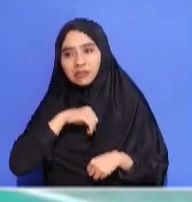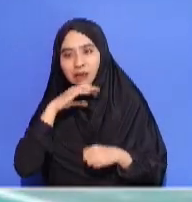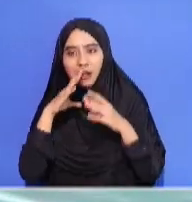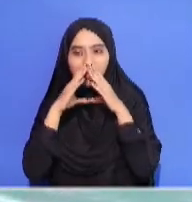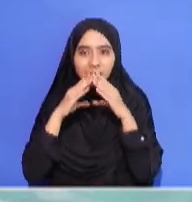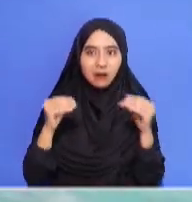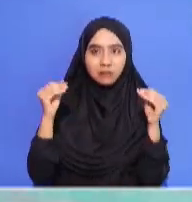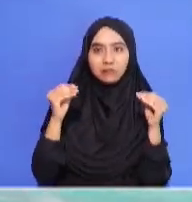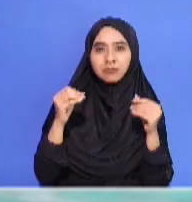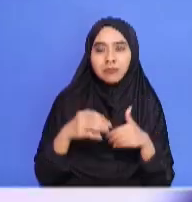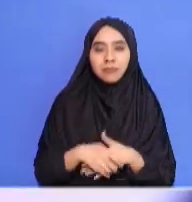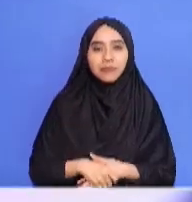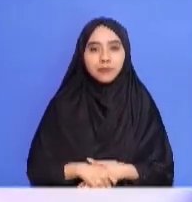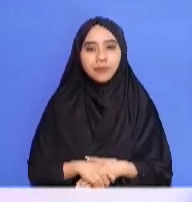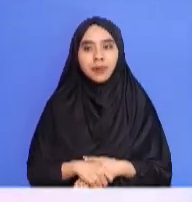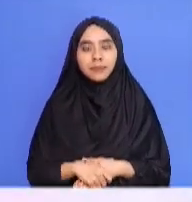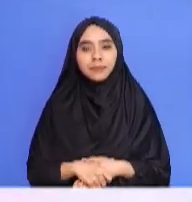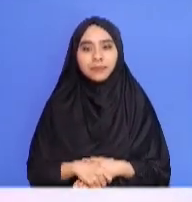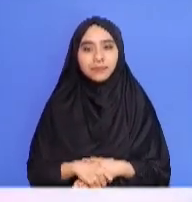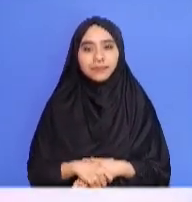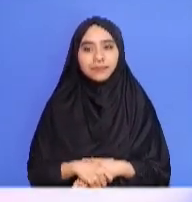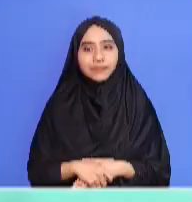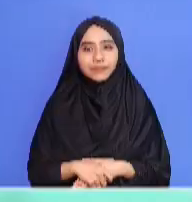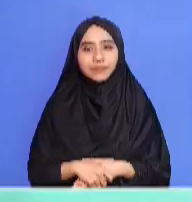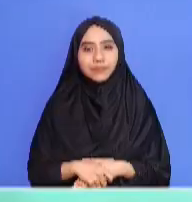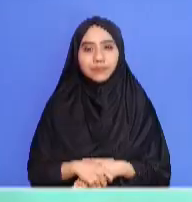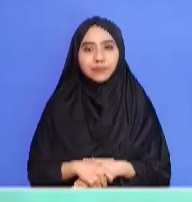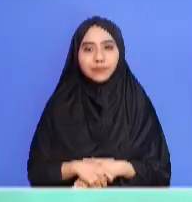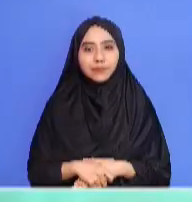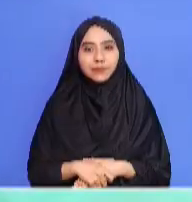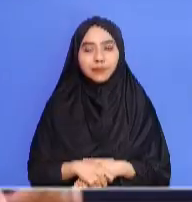kesehatan, dan pembagian sembako. Demikian Muhammad Ridwan TVRI Yogyakarta melaporkan.